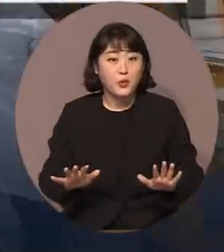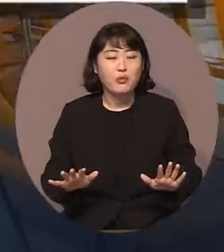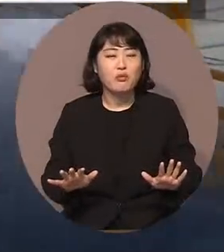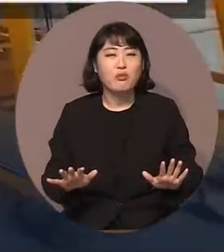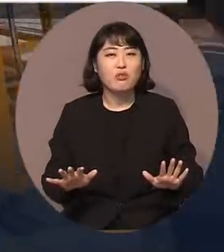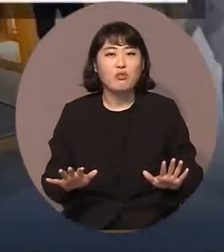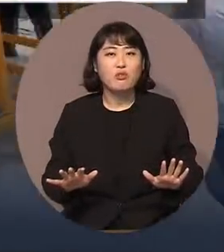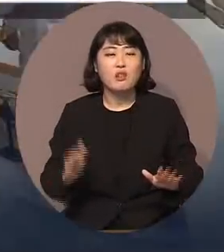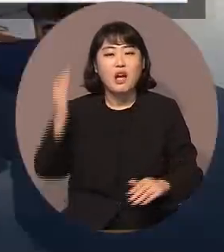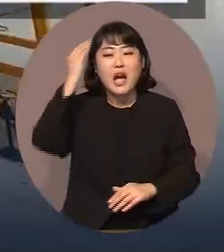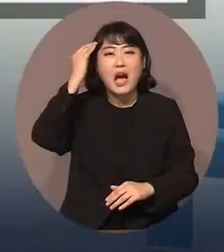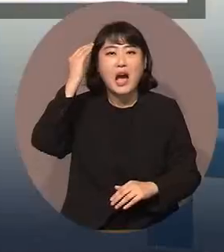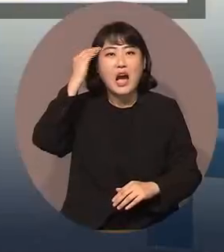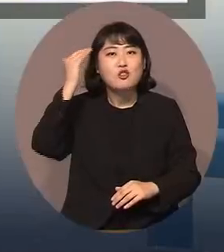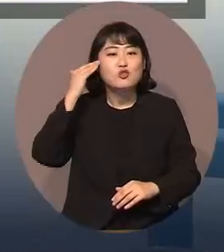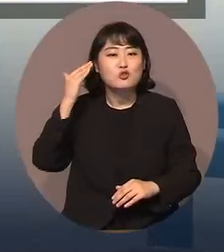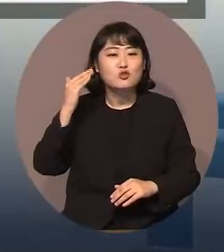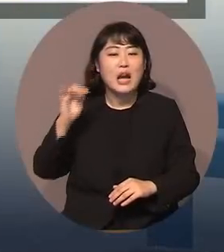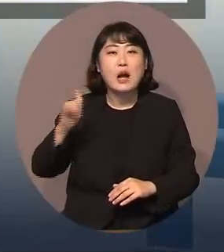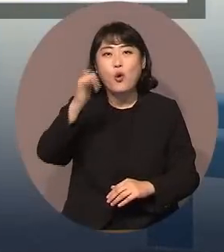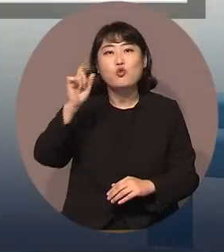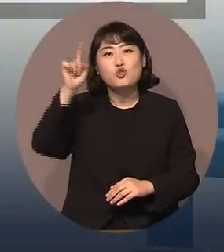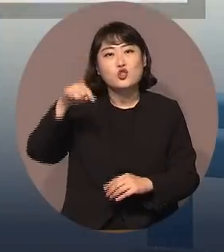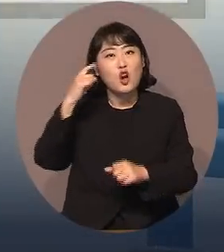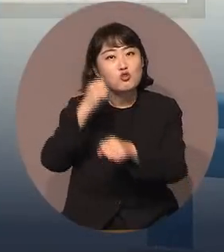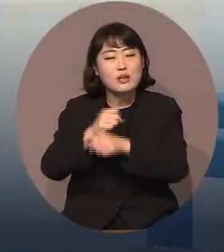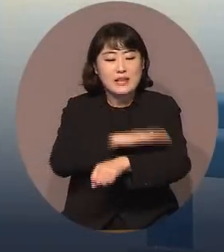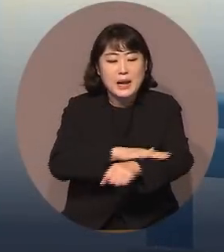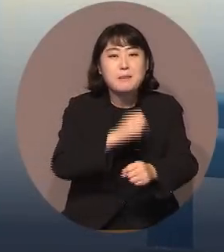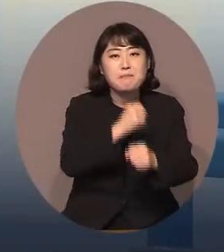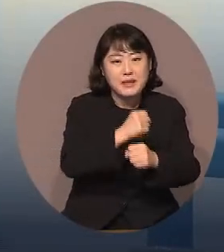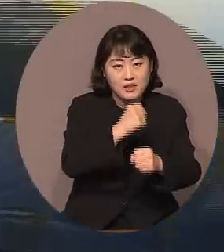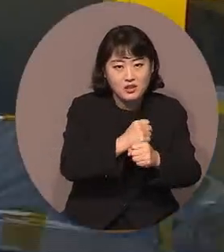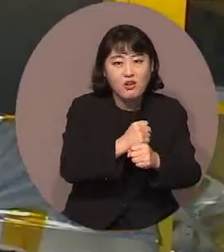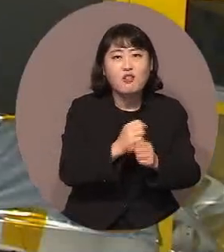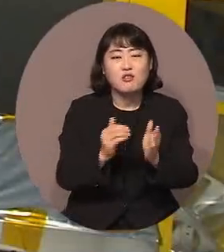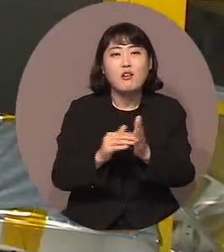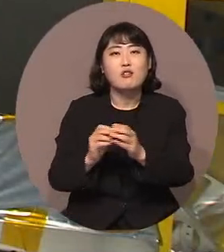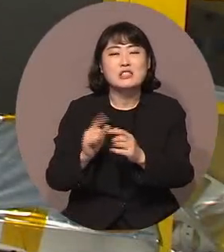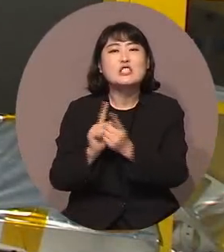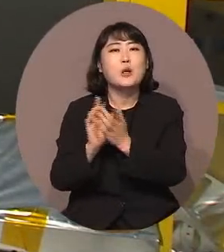그 한국우주연구원에서 한국형 발사체를 잘 개발하셔서